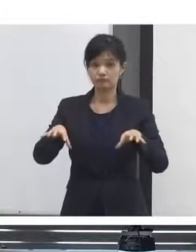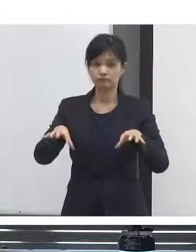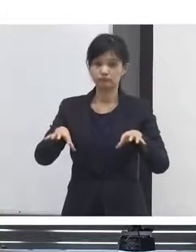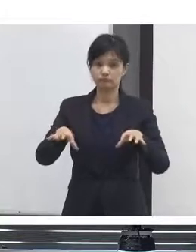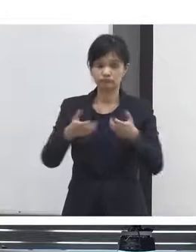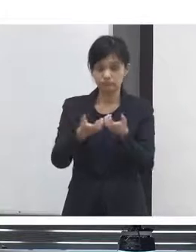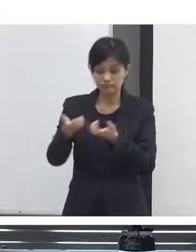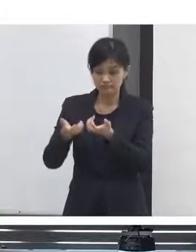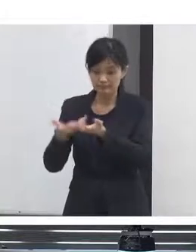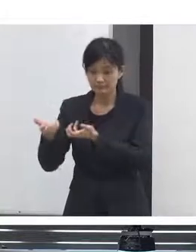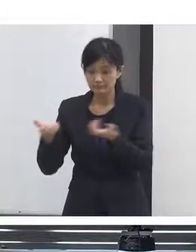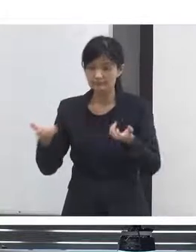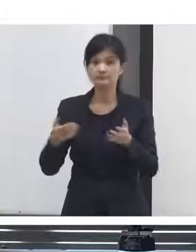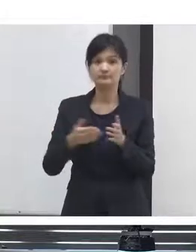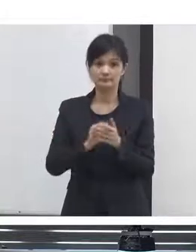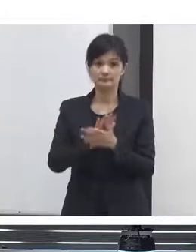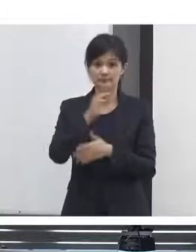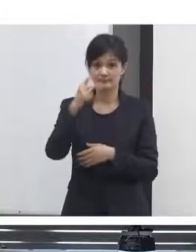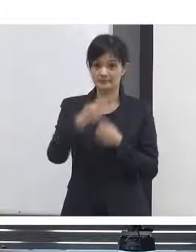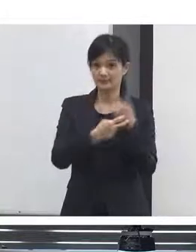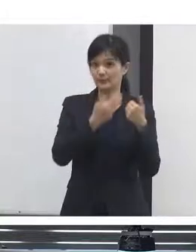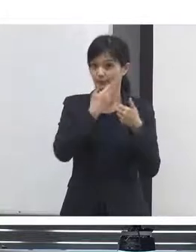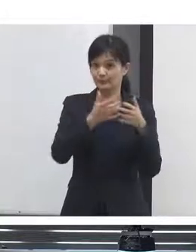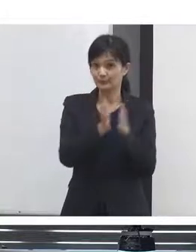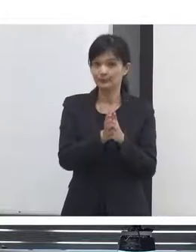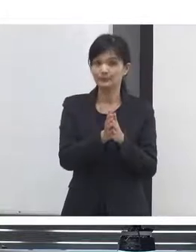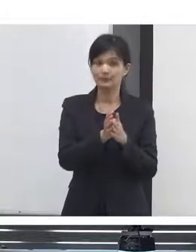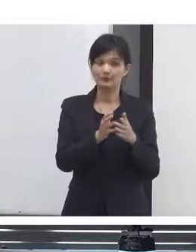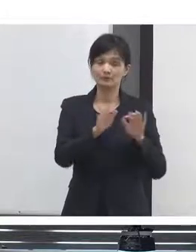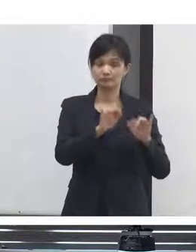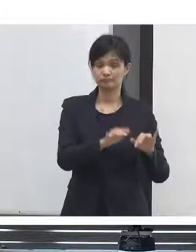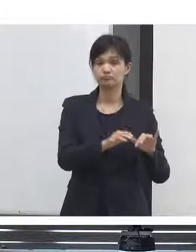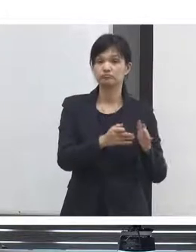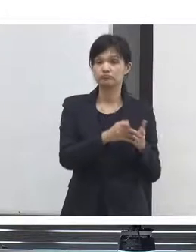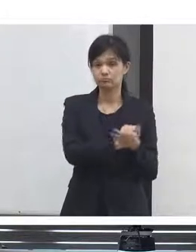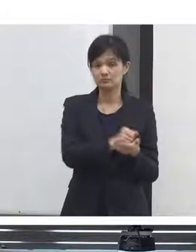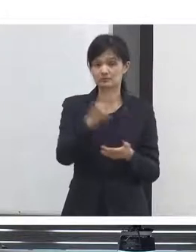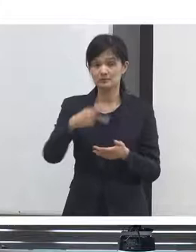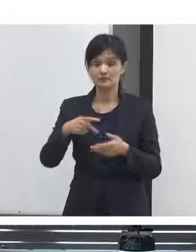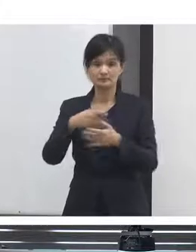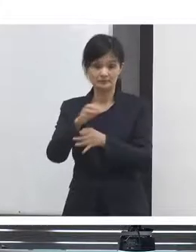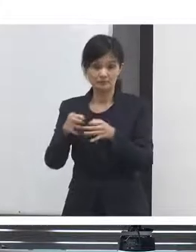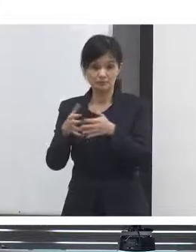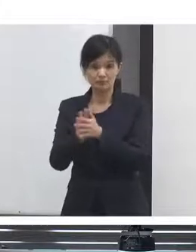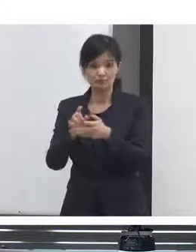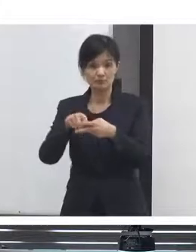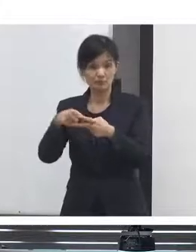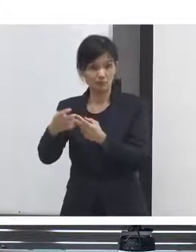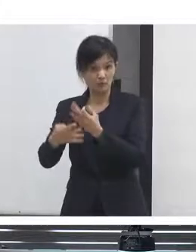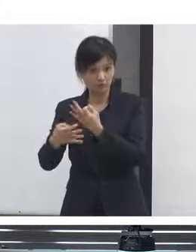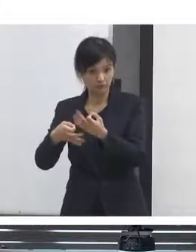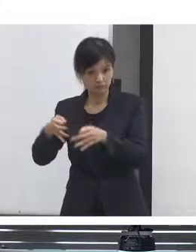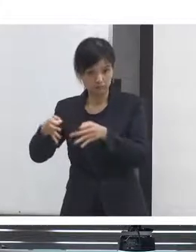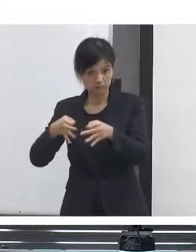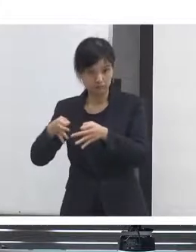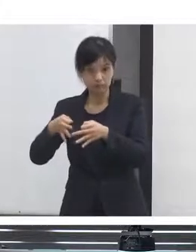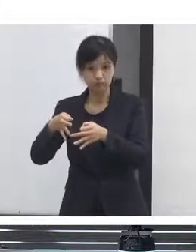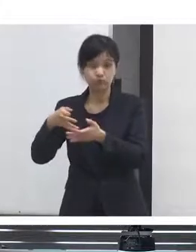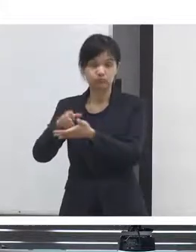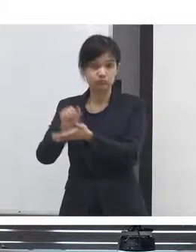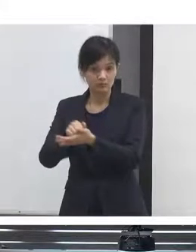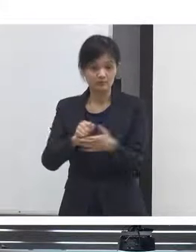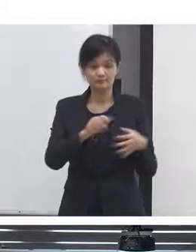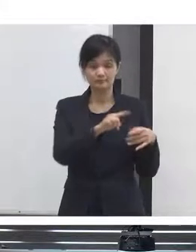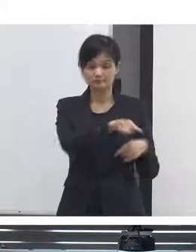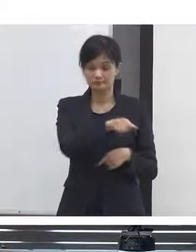后呢，再去跟卫福部的实体业者登录，还有经济部工商登记呢做一个串联，用这个 Out 的 SMS 的方式呢做一个串联。哦，